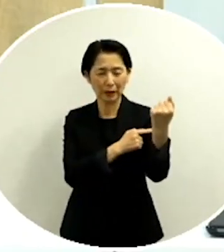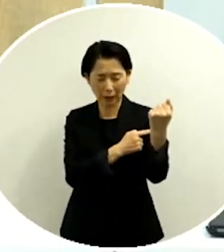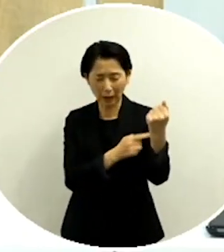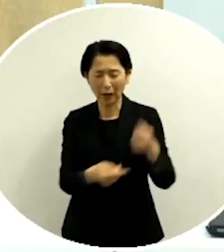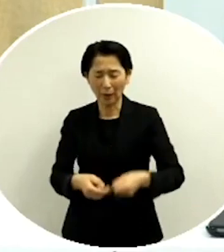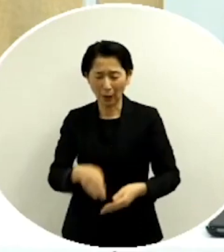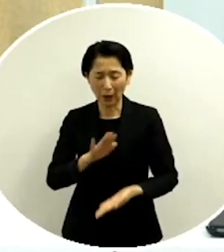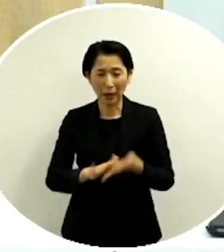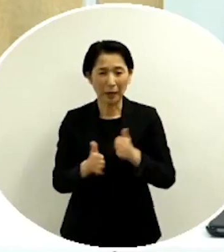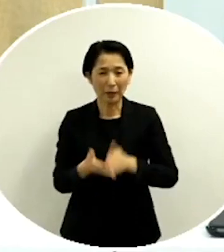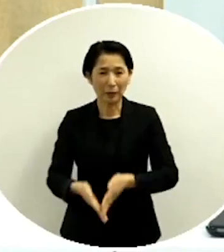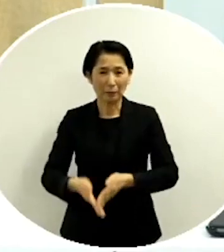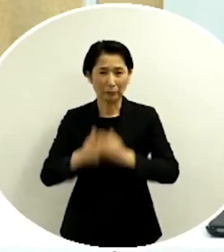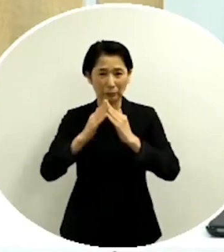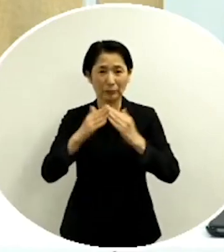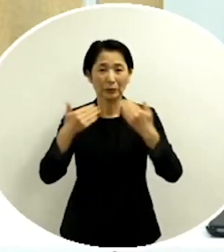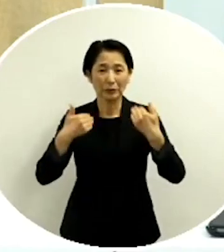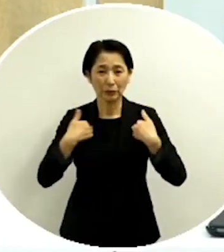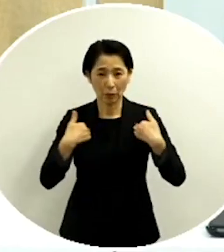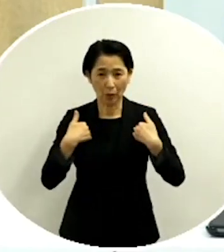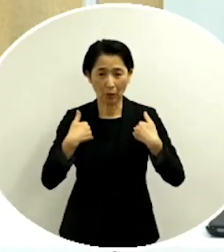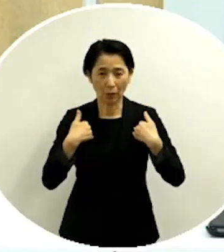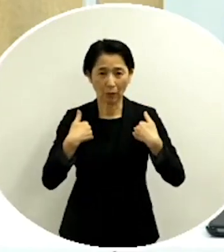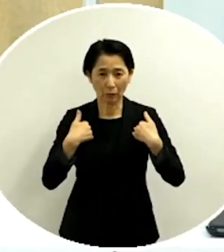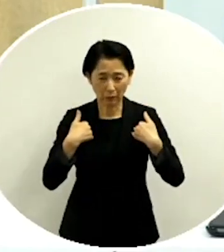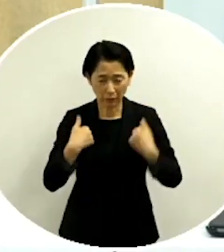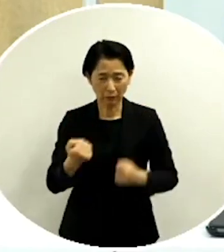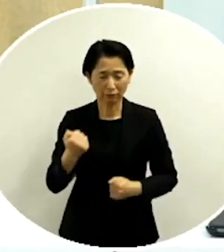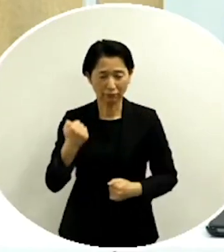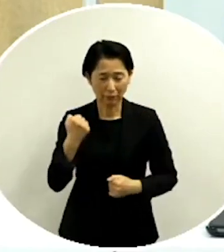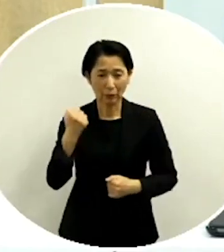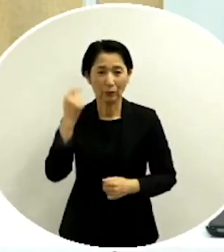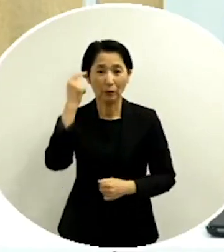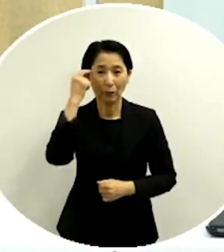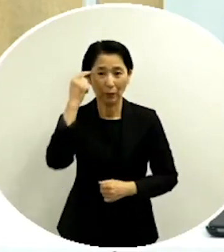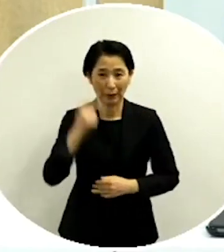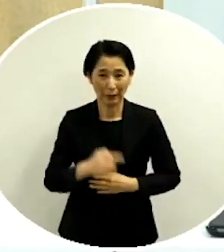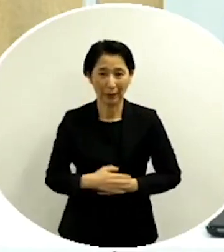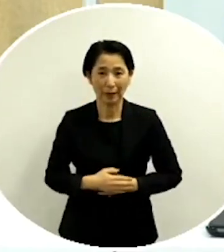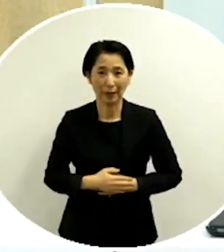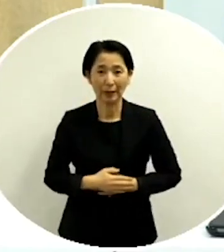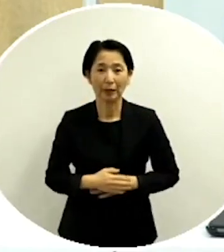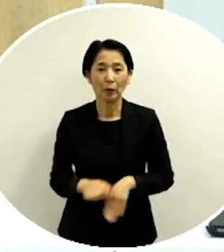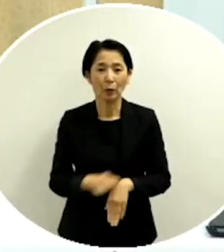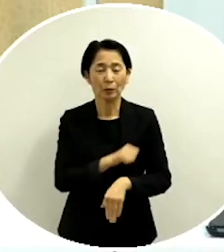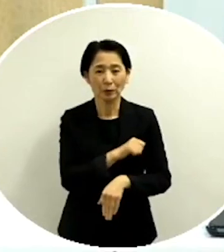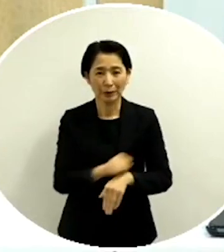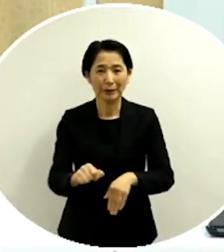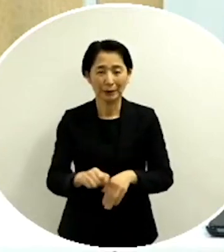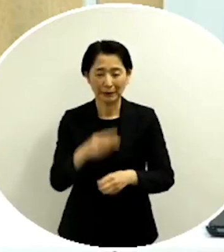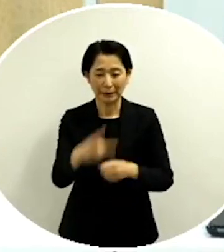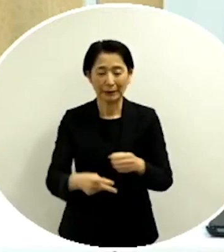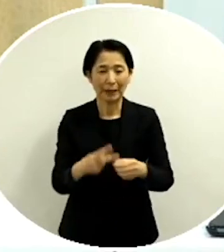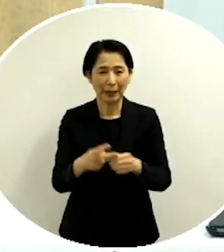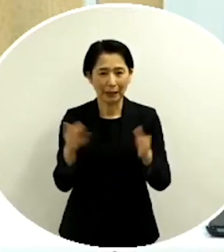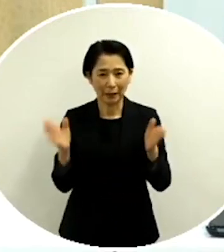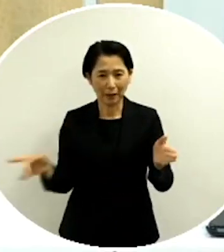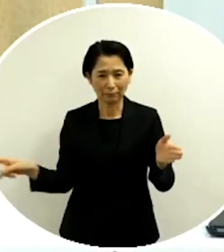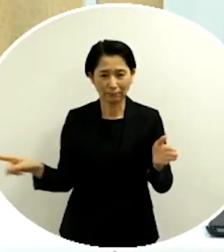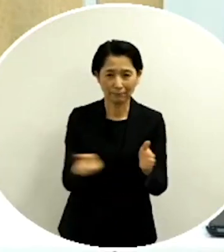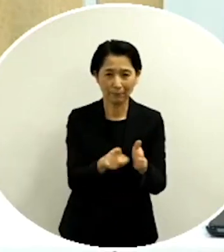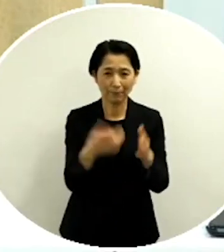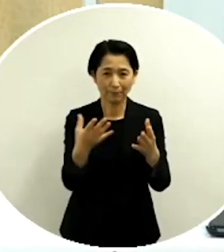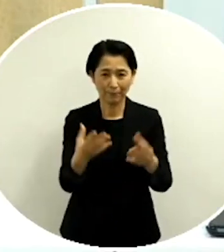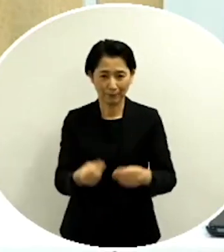立て直さなきゃいけないなというふうに強く感じながらこの特に年間を過ごしてまいり